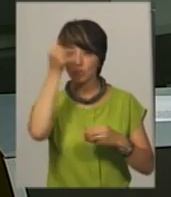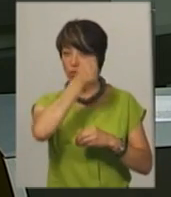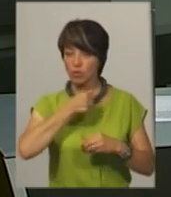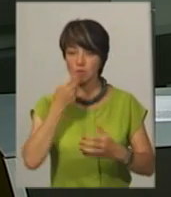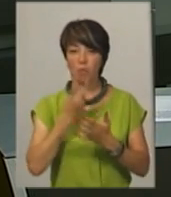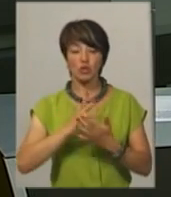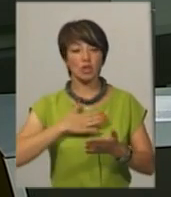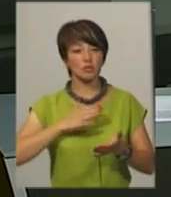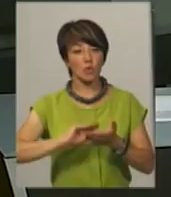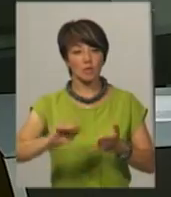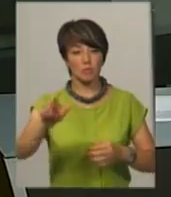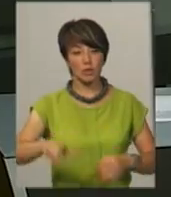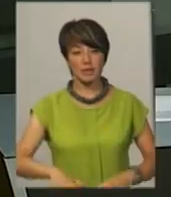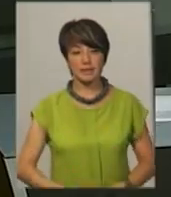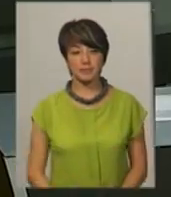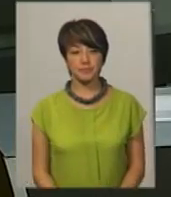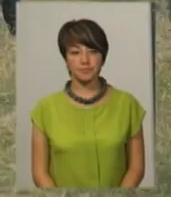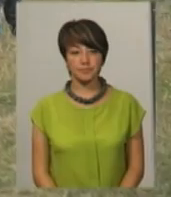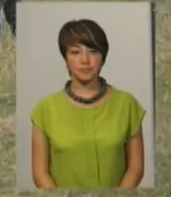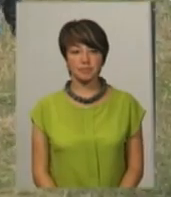році, бачив Андрій Гуменний.